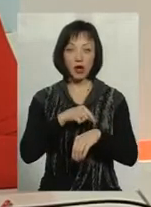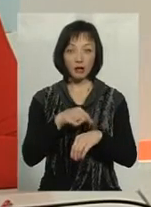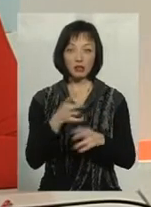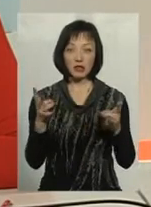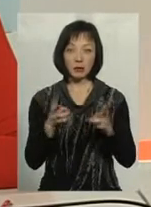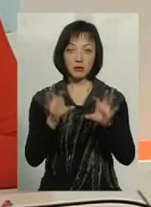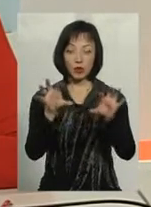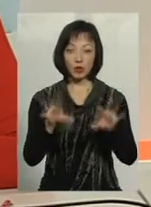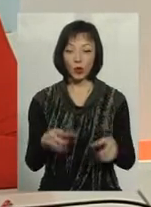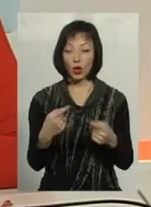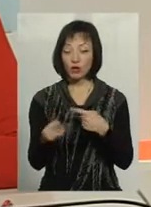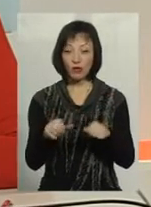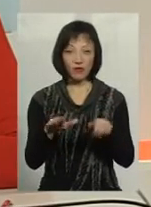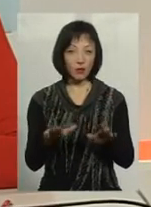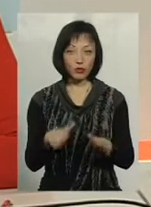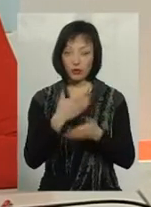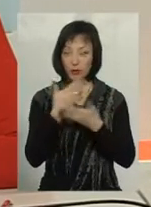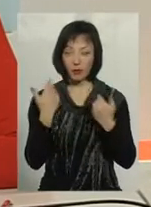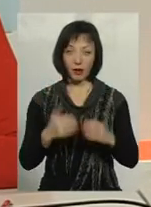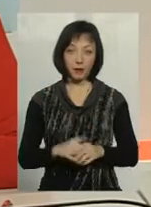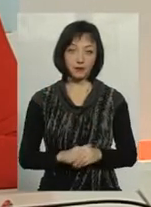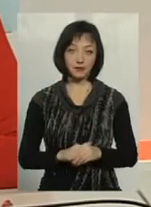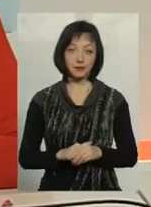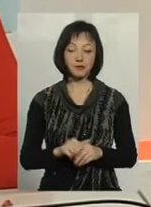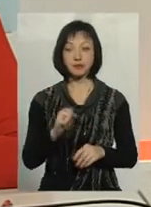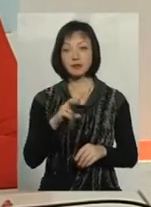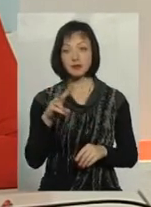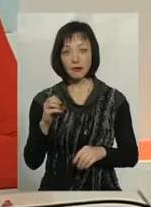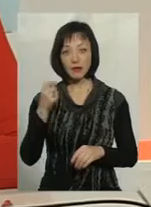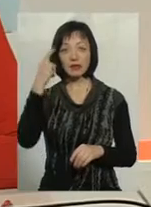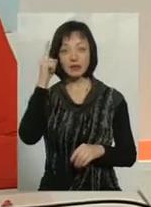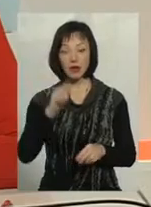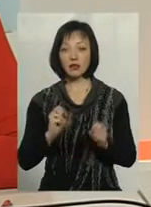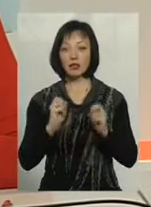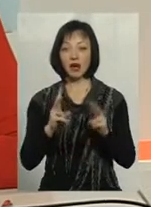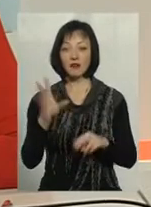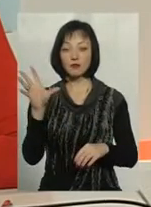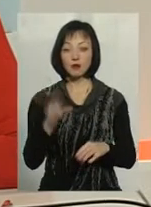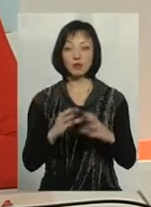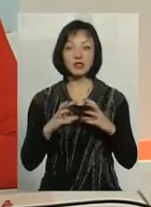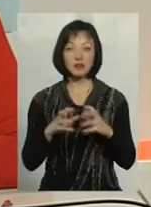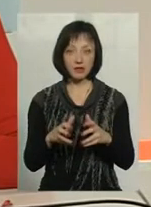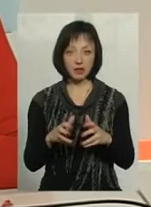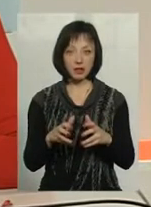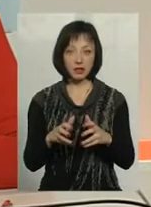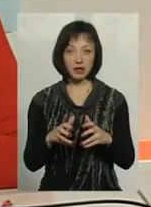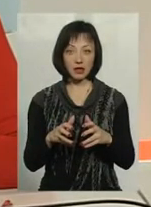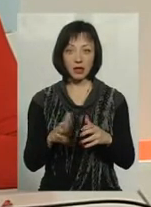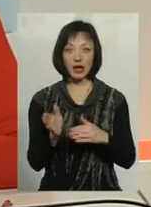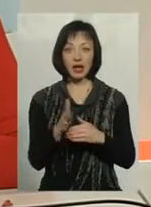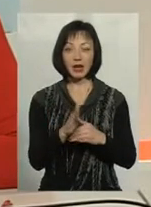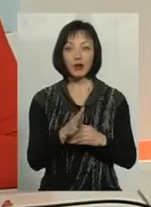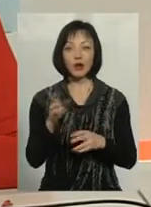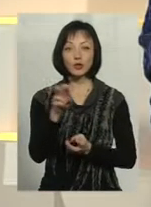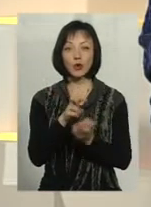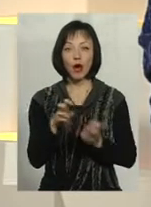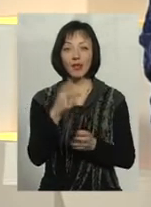ви зазначили, законодавчо ухвалено, прийнято право органів місцевого